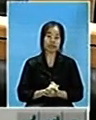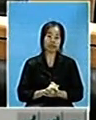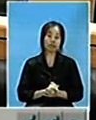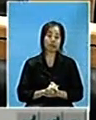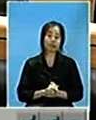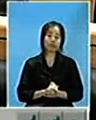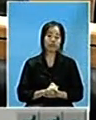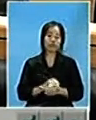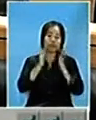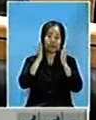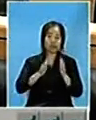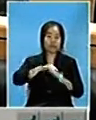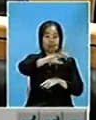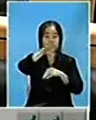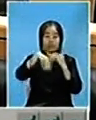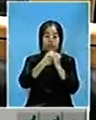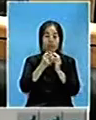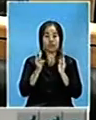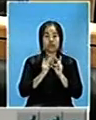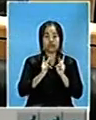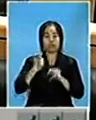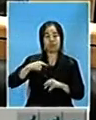ทุกคนนะครับในสังคมนี้กลัวศาล